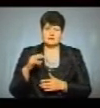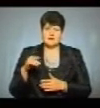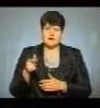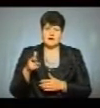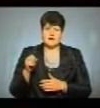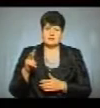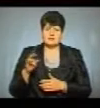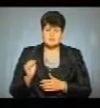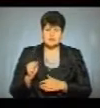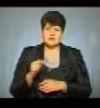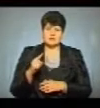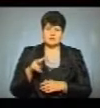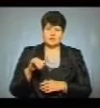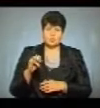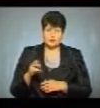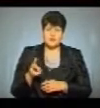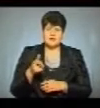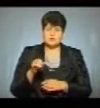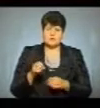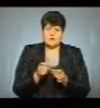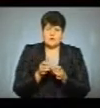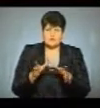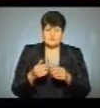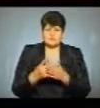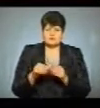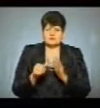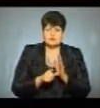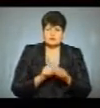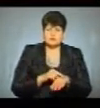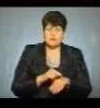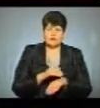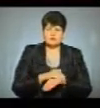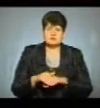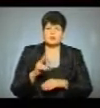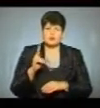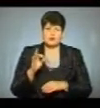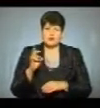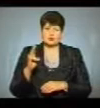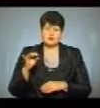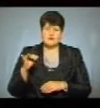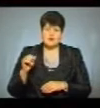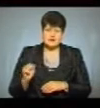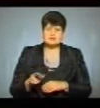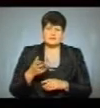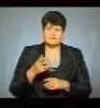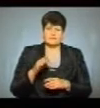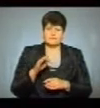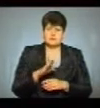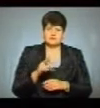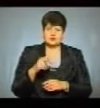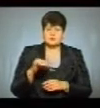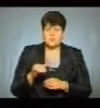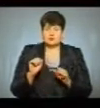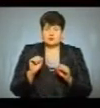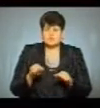Злуки. Газопровід прорвало близько 16-ї години на вулиці Конувальця. За словами головного інженера Тернопільміськгаза Володимира Дацкуна,